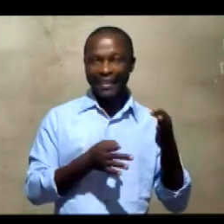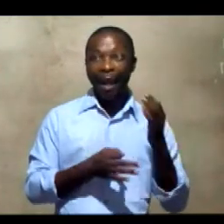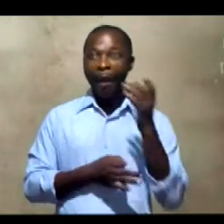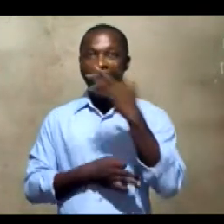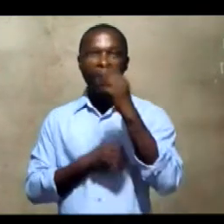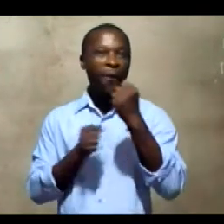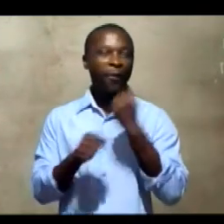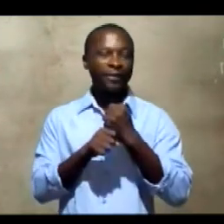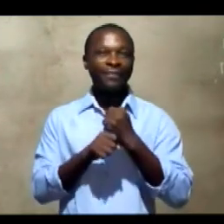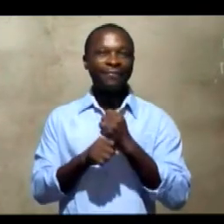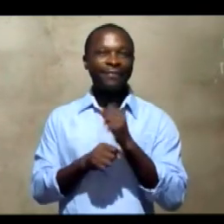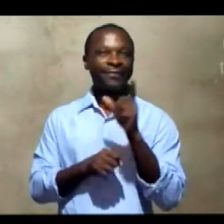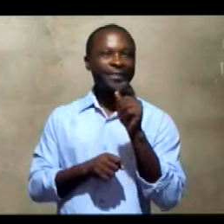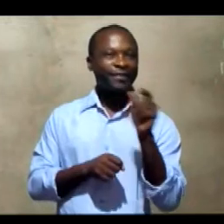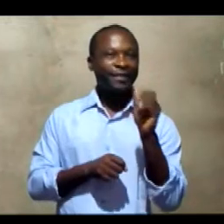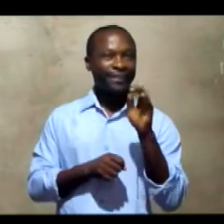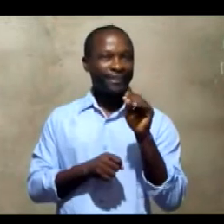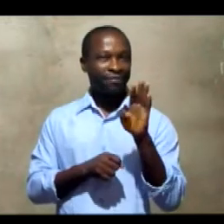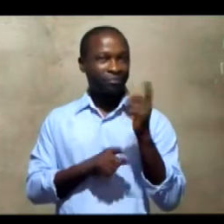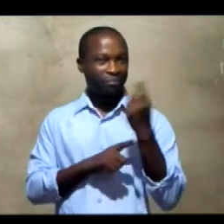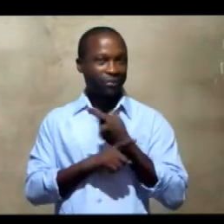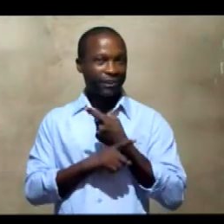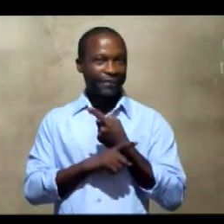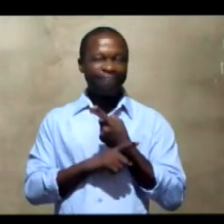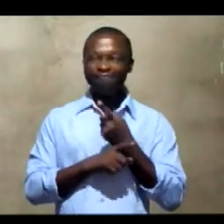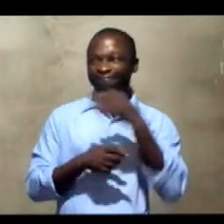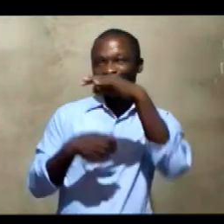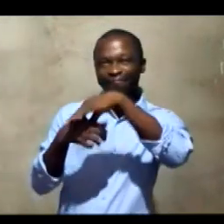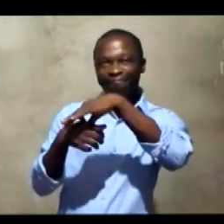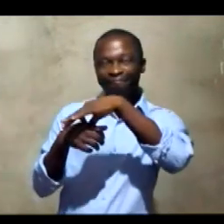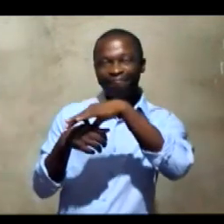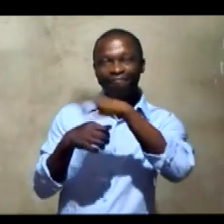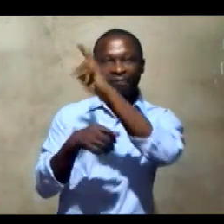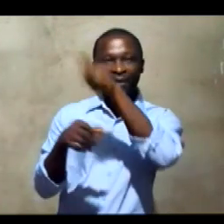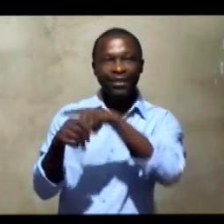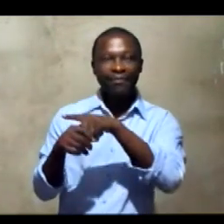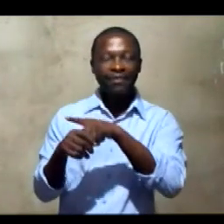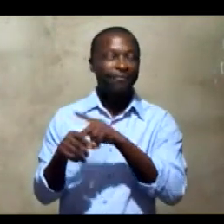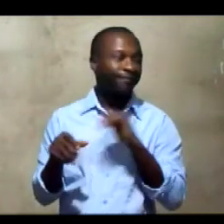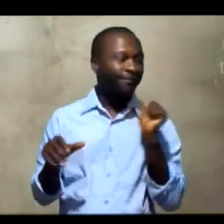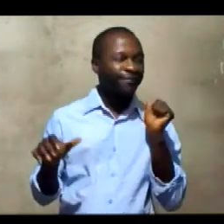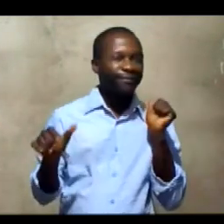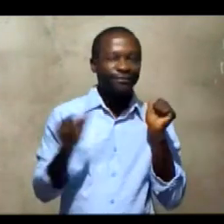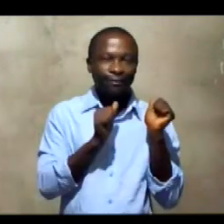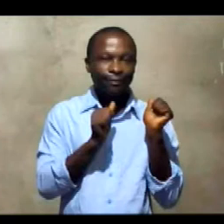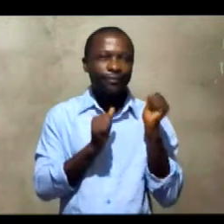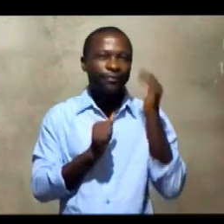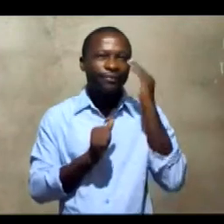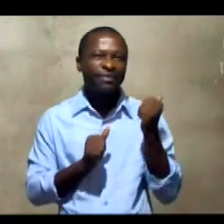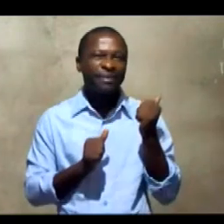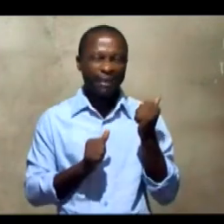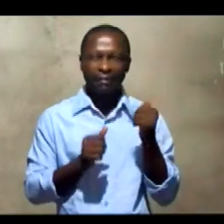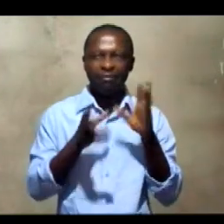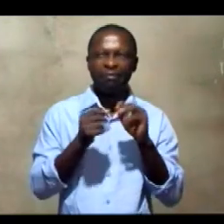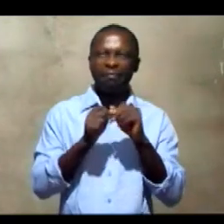sur le pouvoir de Yaoundé quant à la gestion de la crise anglophone et une compétition électorale organisée dans un